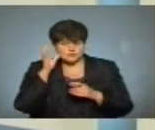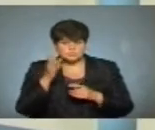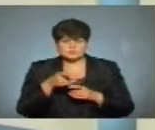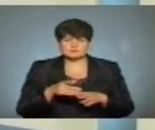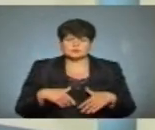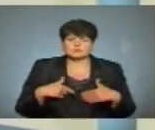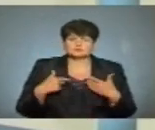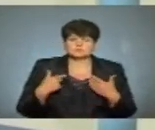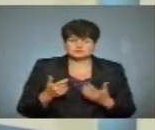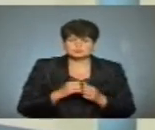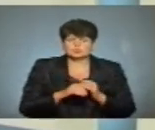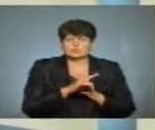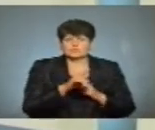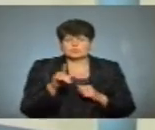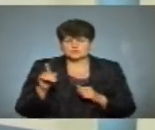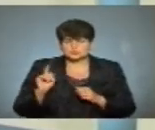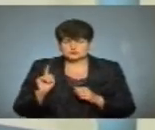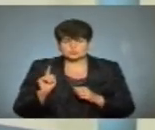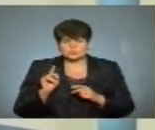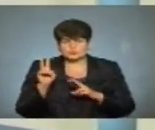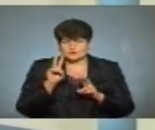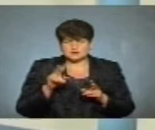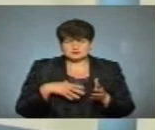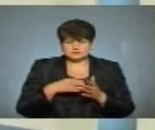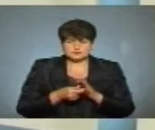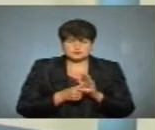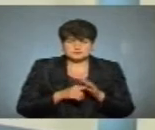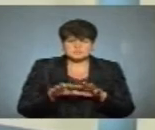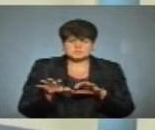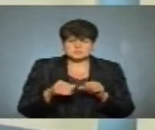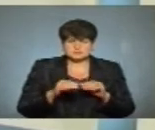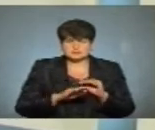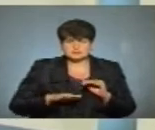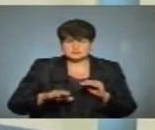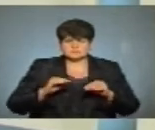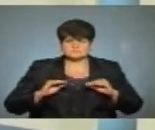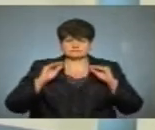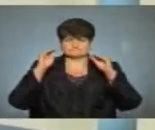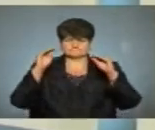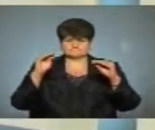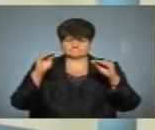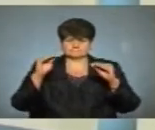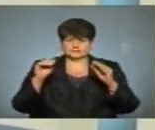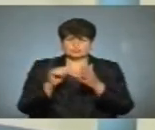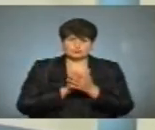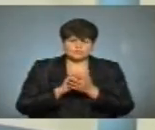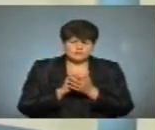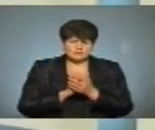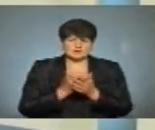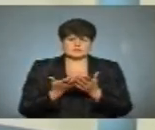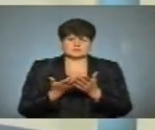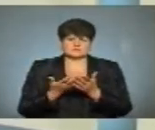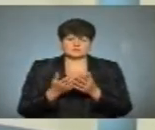рекомендував кожному все-таки оглянути свої приміщення, забрати з нижніх поверхів свої речі, документи,